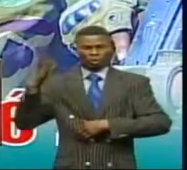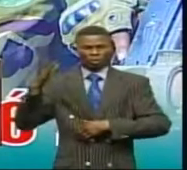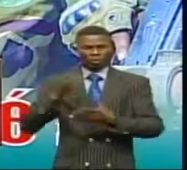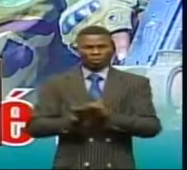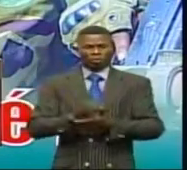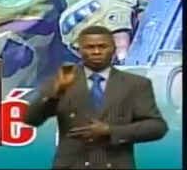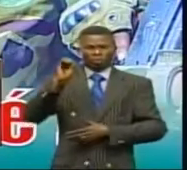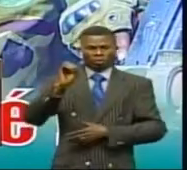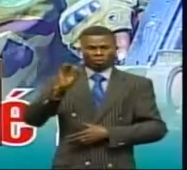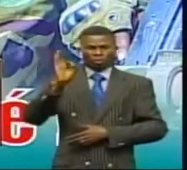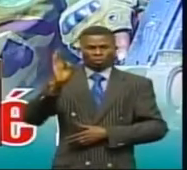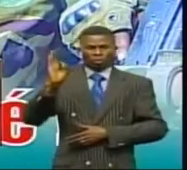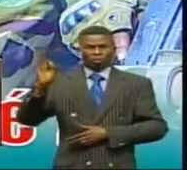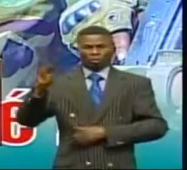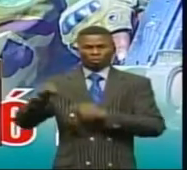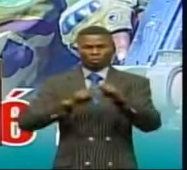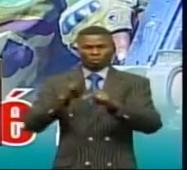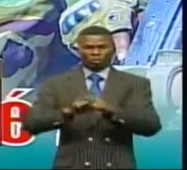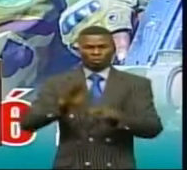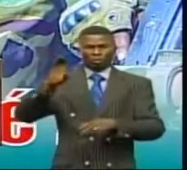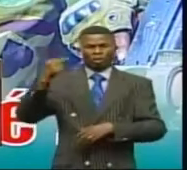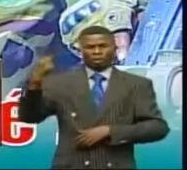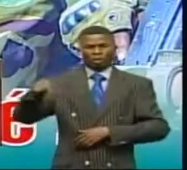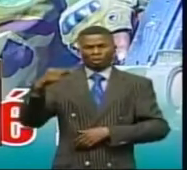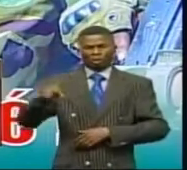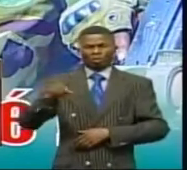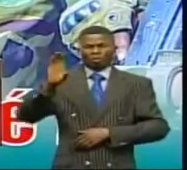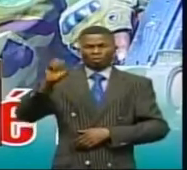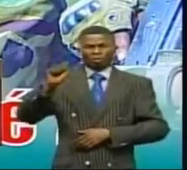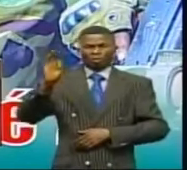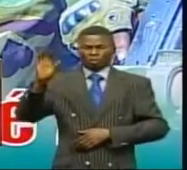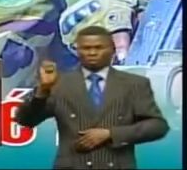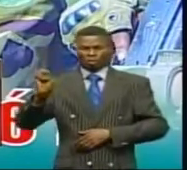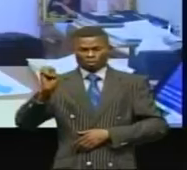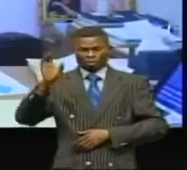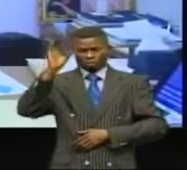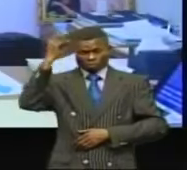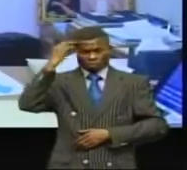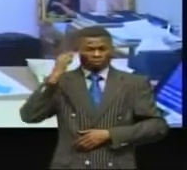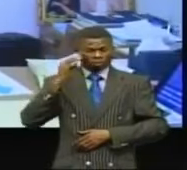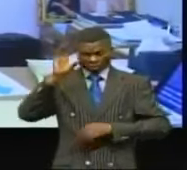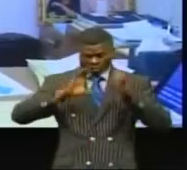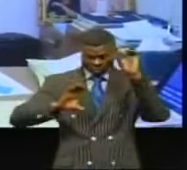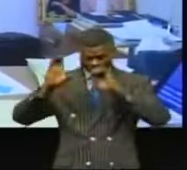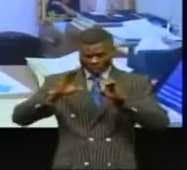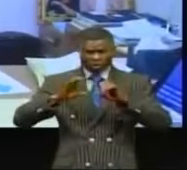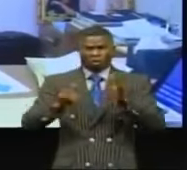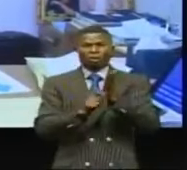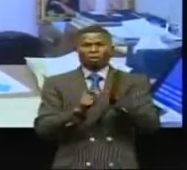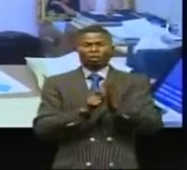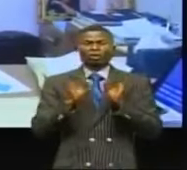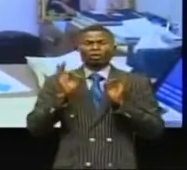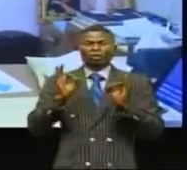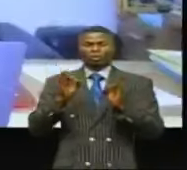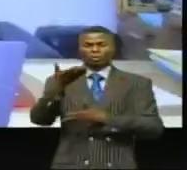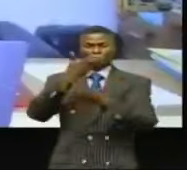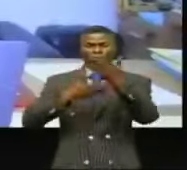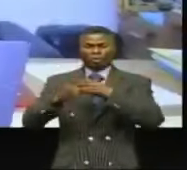Office national du café. Le ministre de la Recherche scientifique et innovation technologique, représentant le ministre